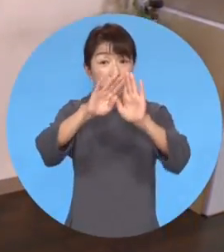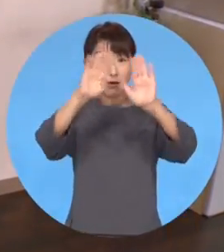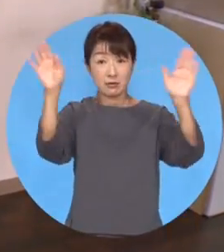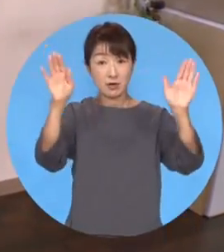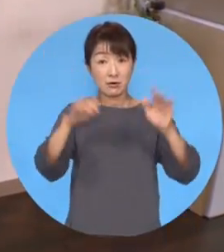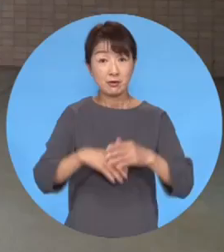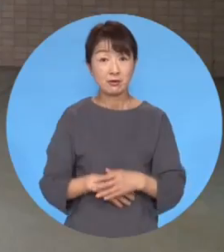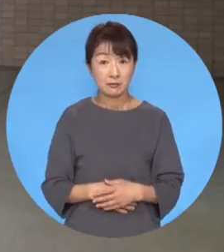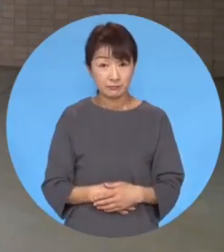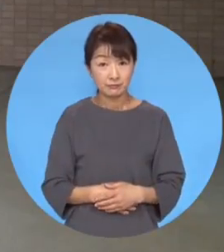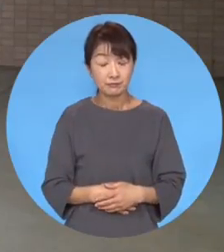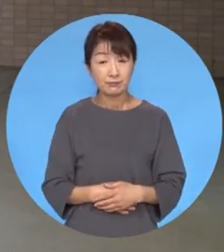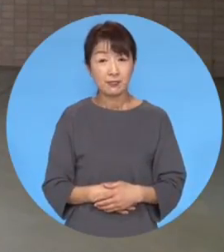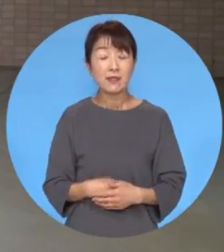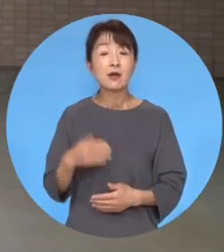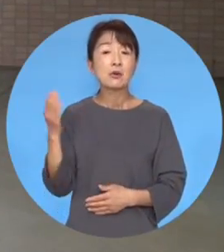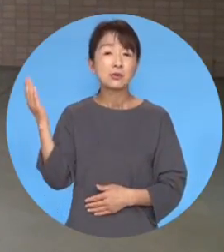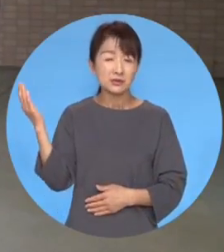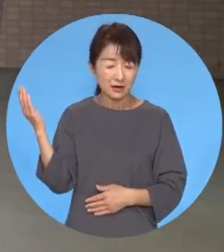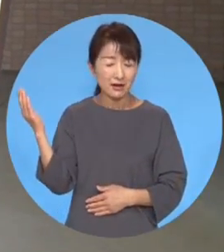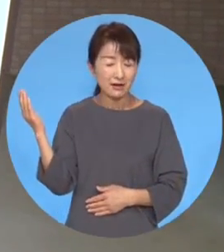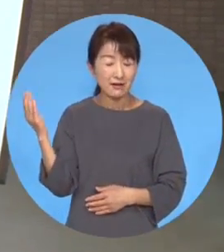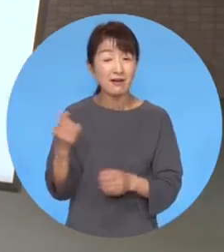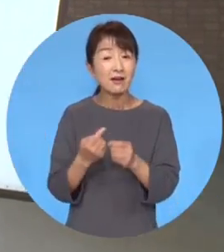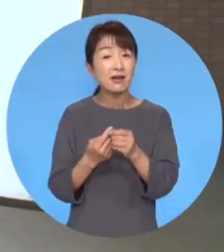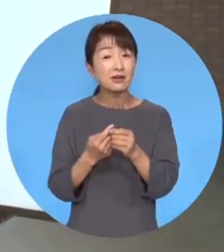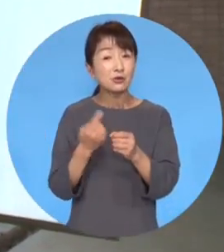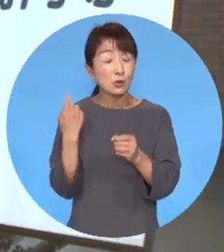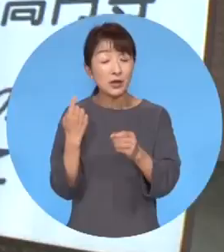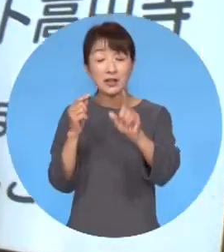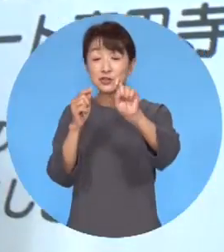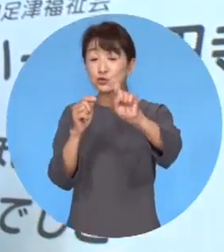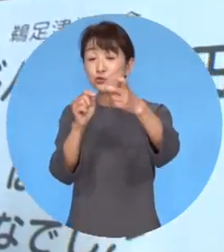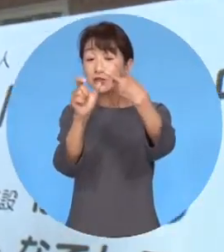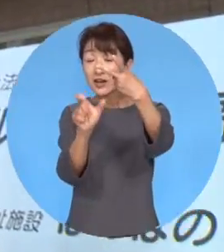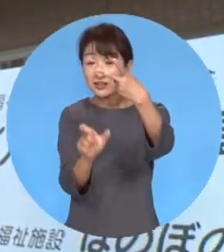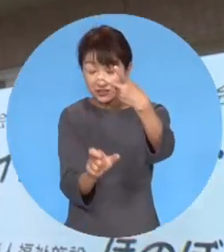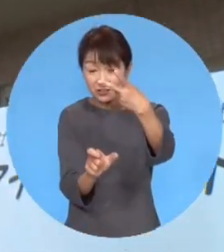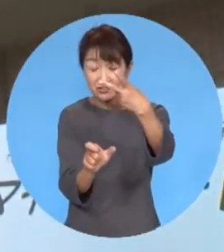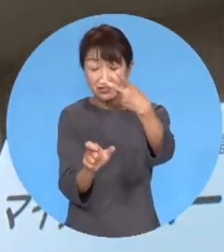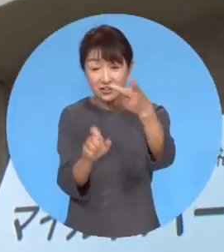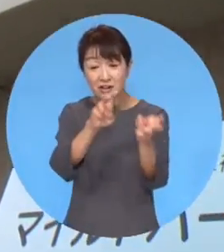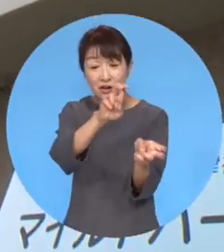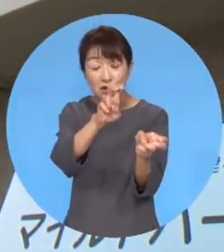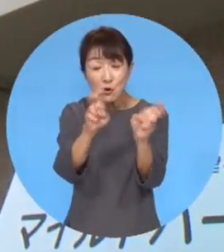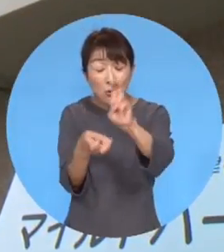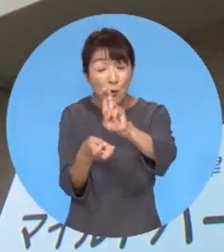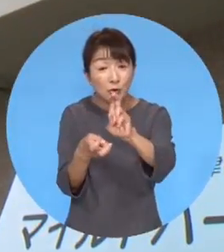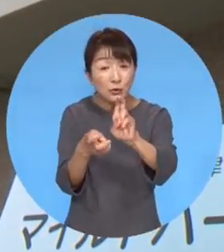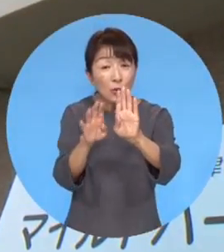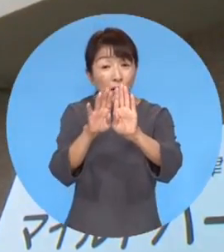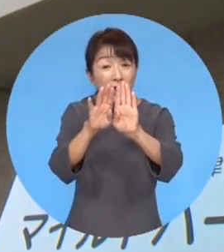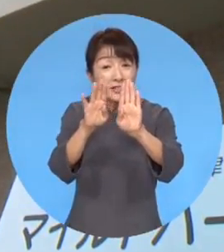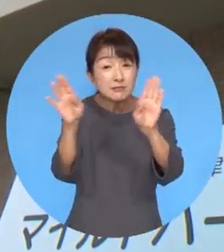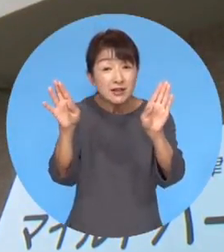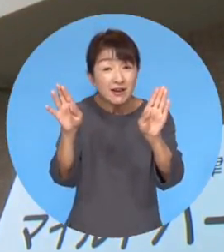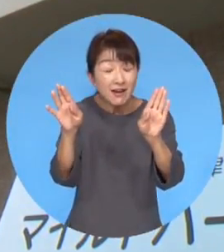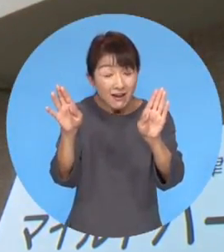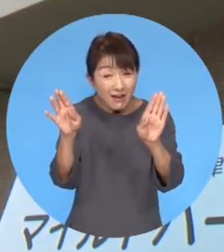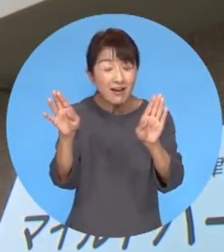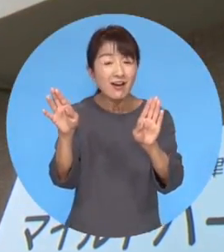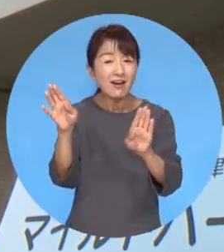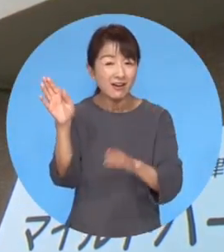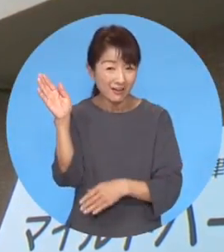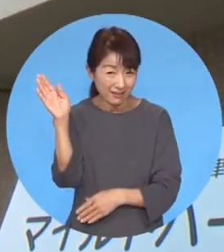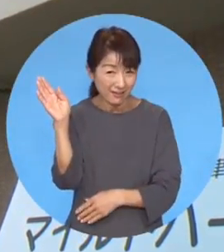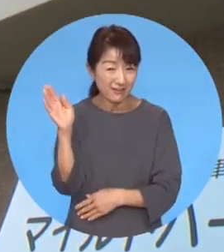ました。こちらは昨年12月に介護ロボットを導入したマイルドハート高円